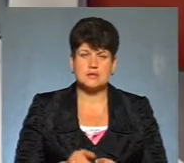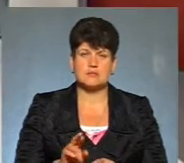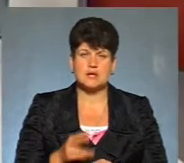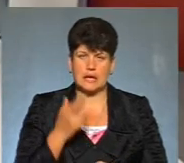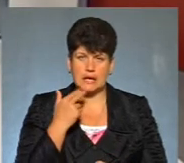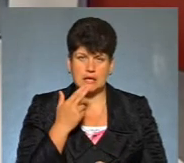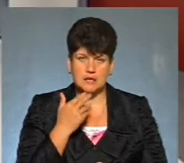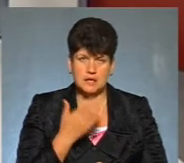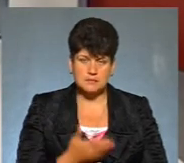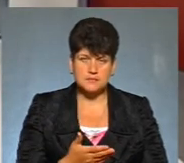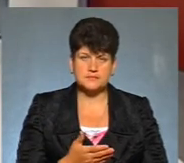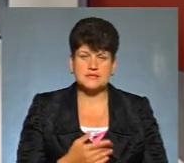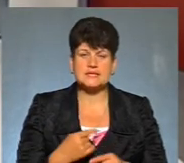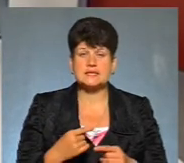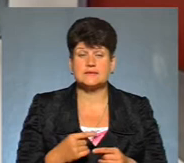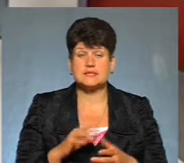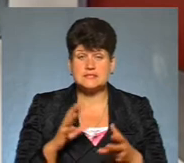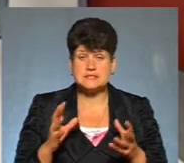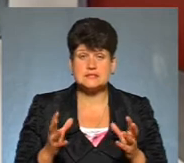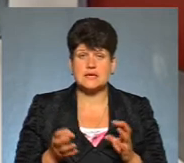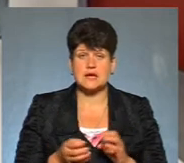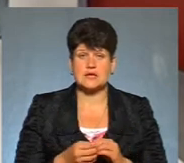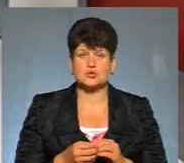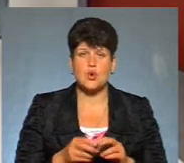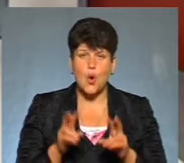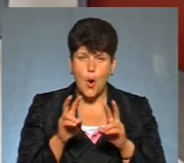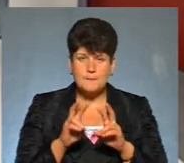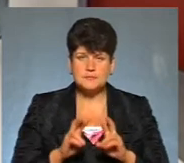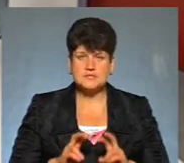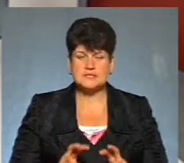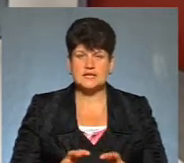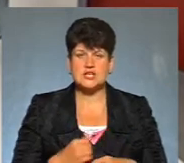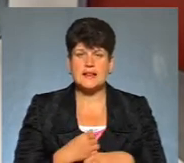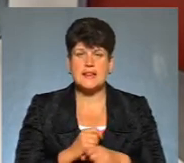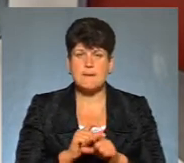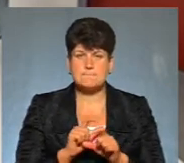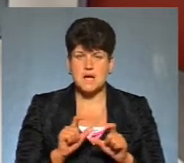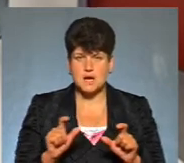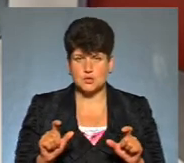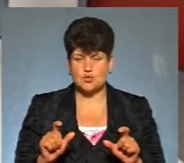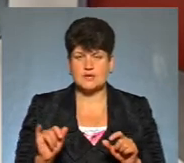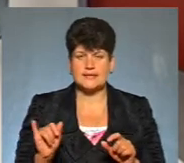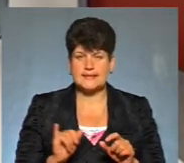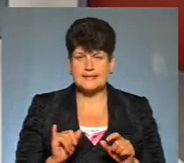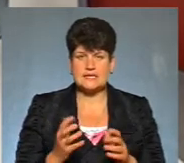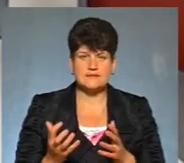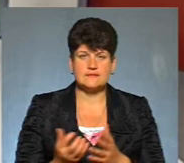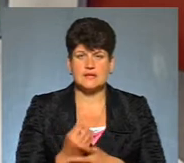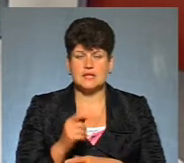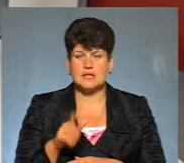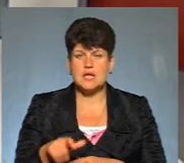грипі. І зрештою, обстеження лабораторне і виявлення